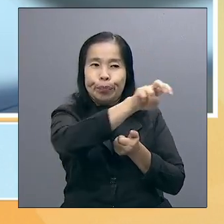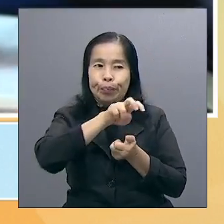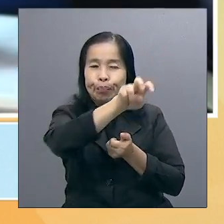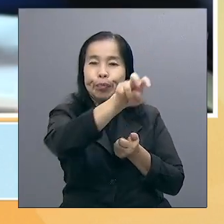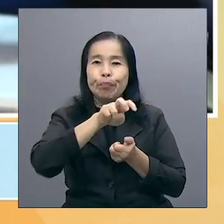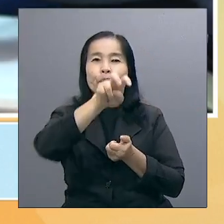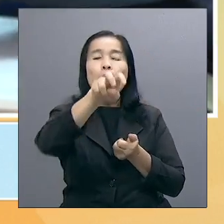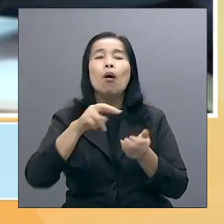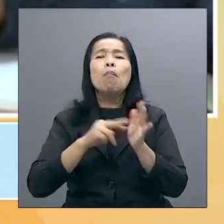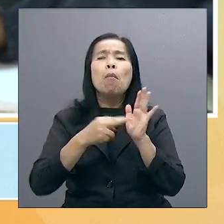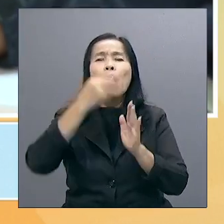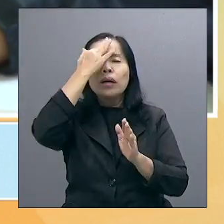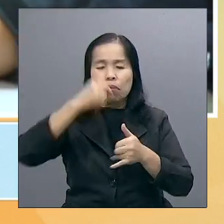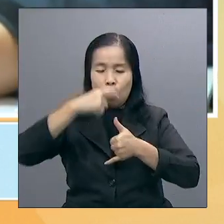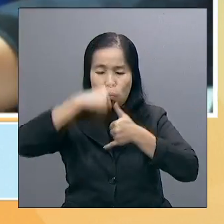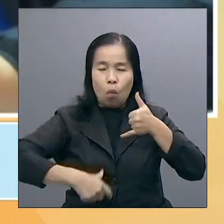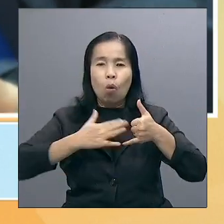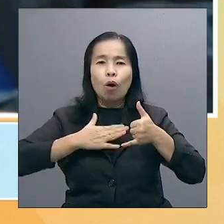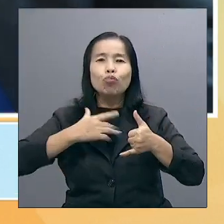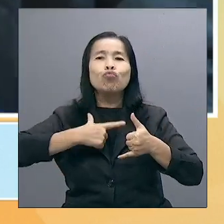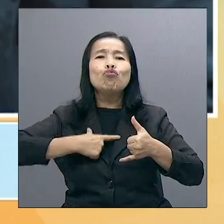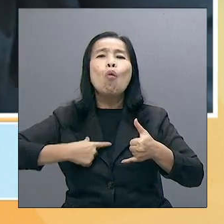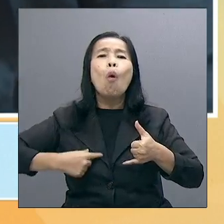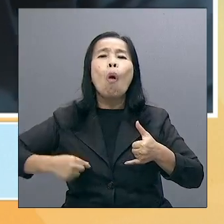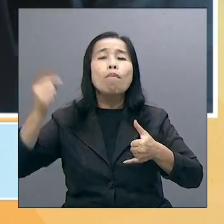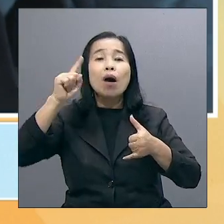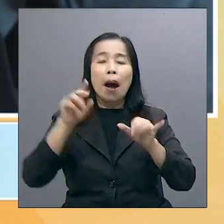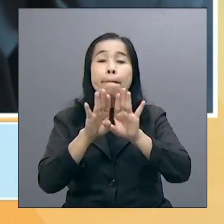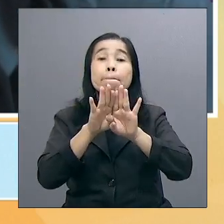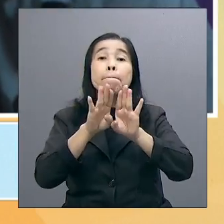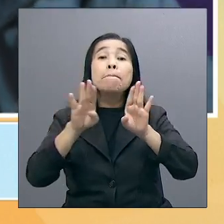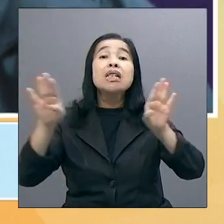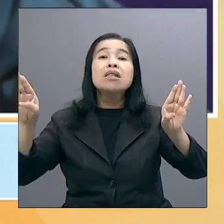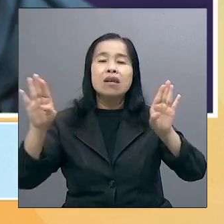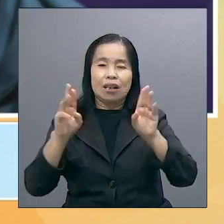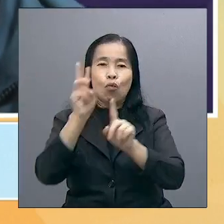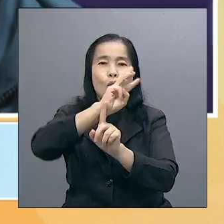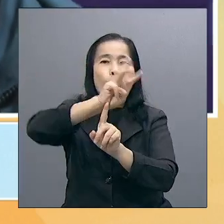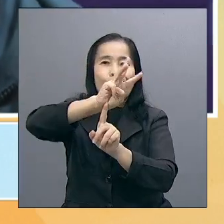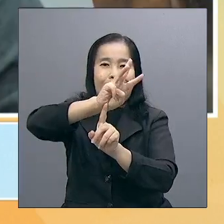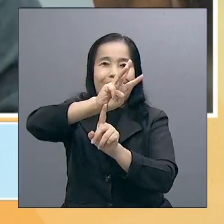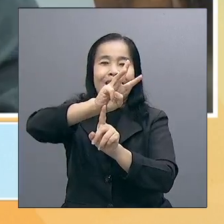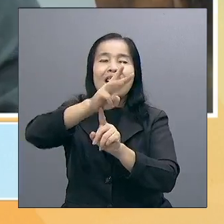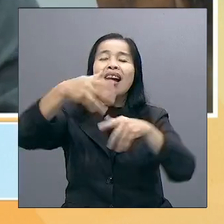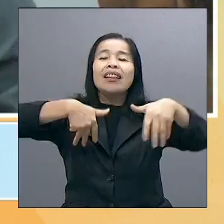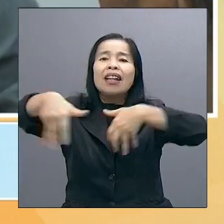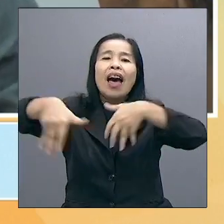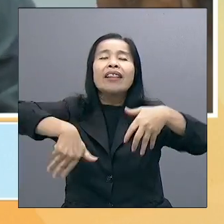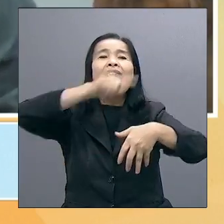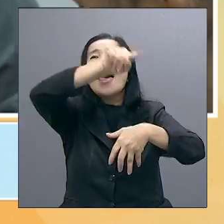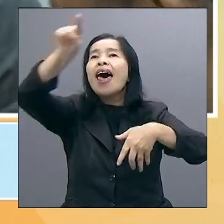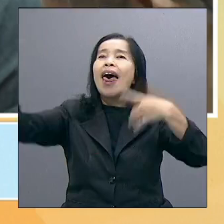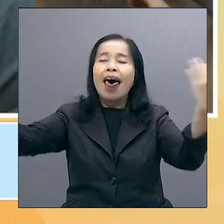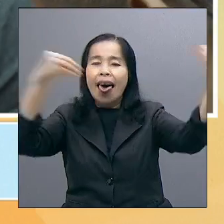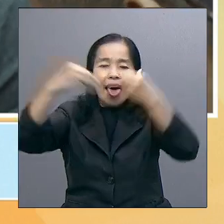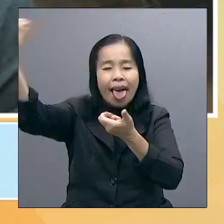ี่เป็กลองข้อความของธนาคารนี่คความเก้าหน้าของมิชาชีพแต่ตำรวจและธนาคารยืนยนวาความเก้าหนานี้กไม่เกินมอ